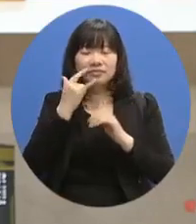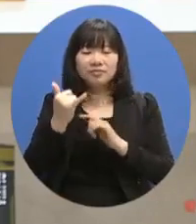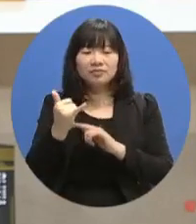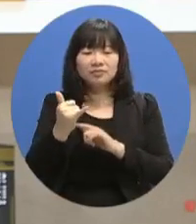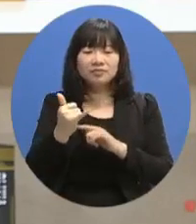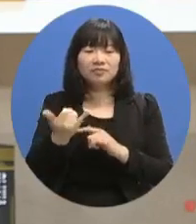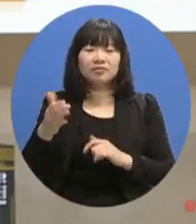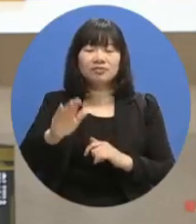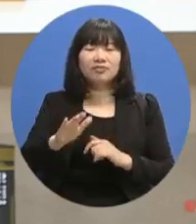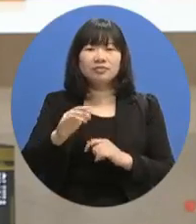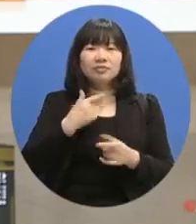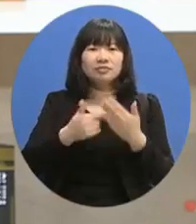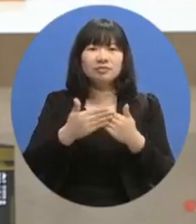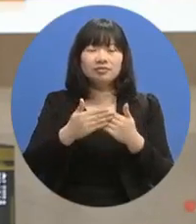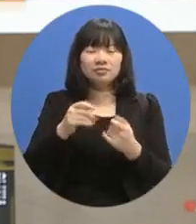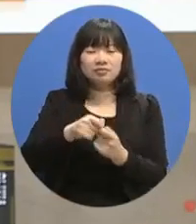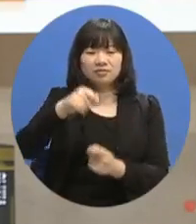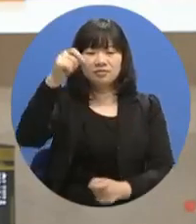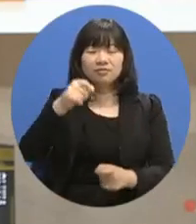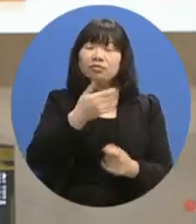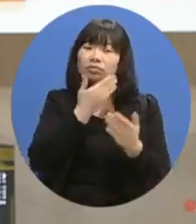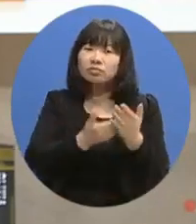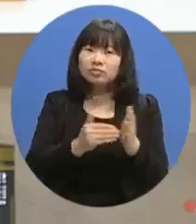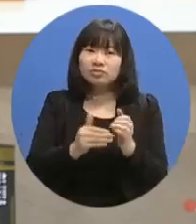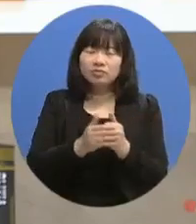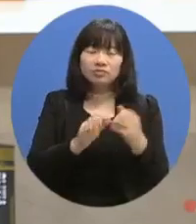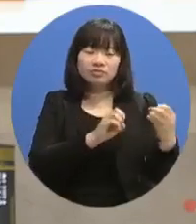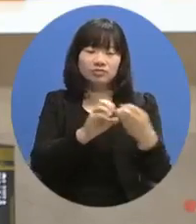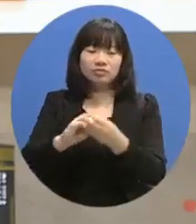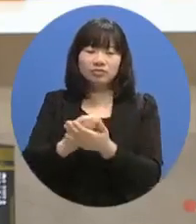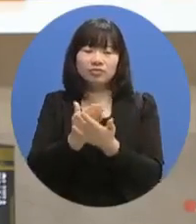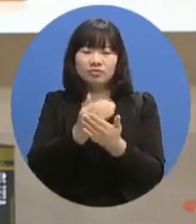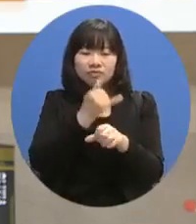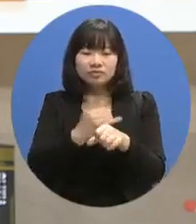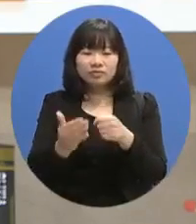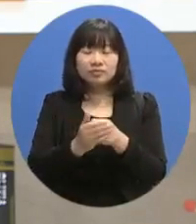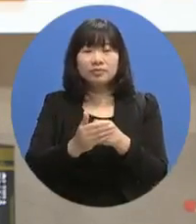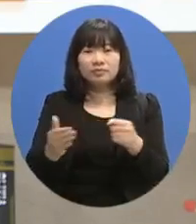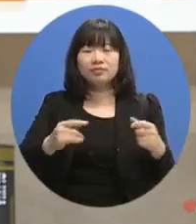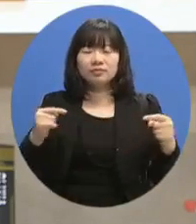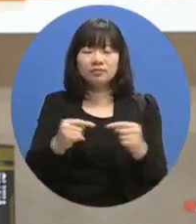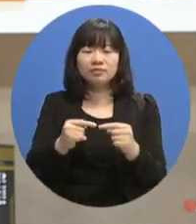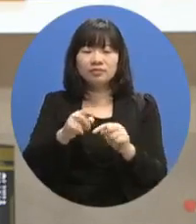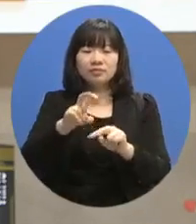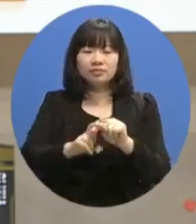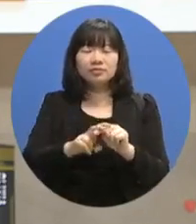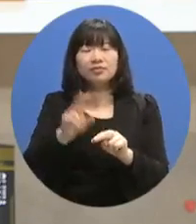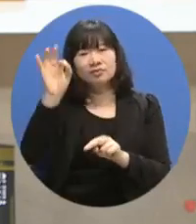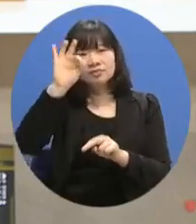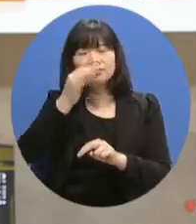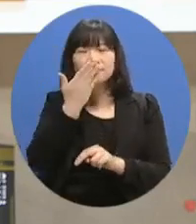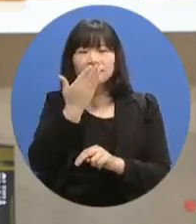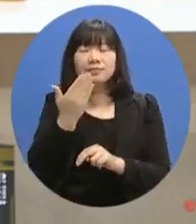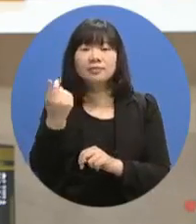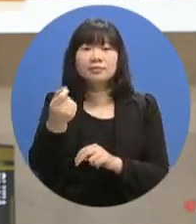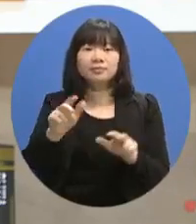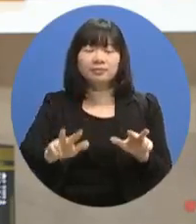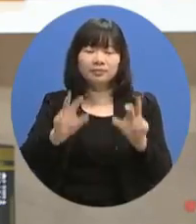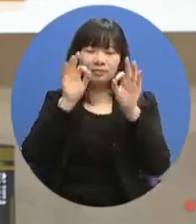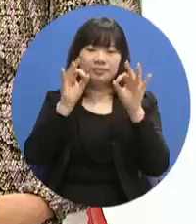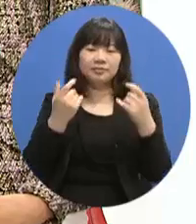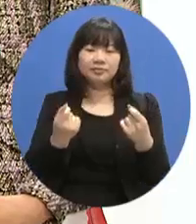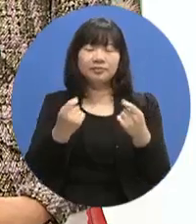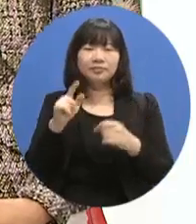그래도 연륜이 중요하지라는 생각을 가지고 대화를 나누다 보면 접합점을 찾을 수 있을 겁니다. 네. 뭐 지금